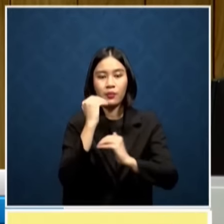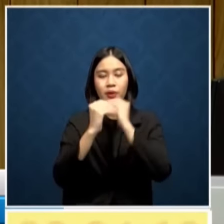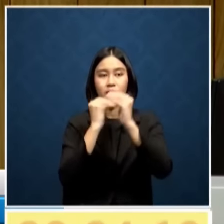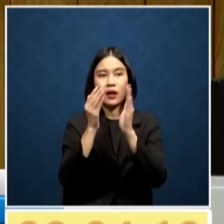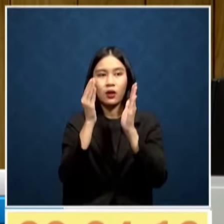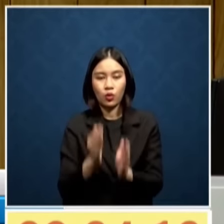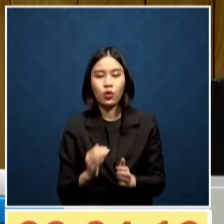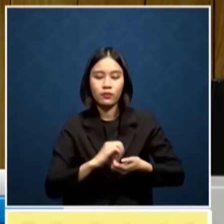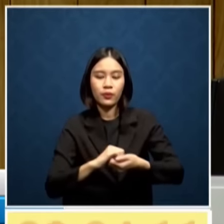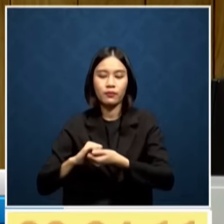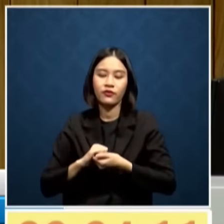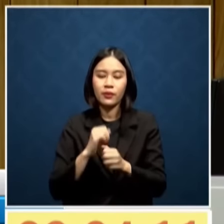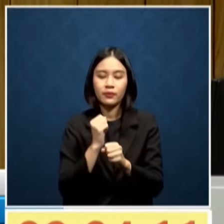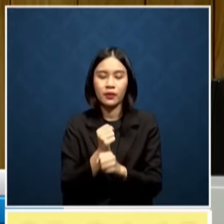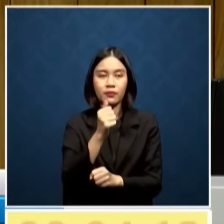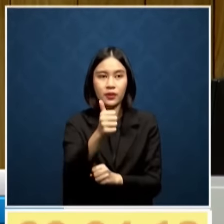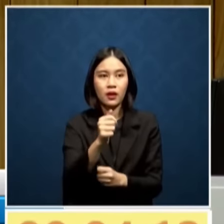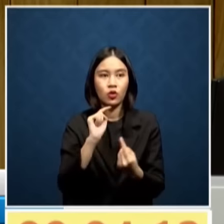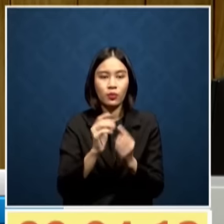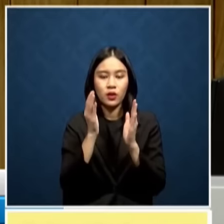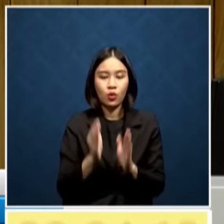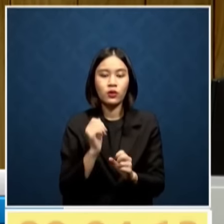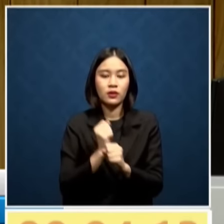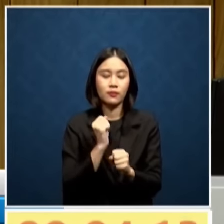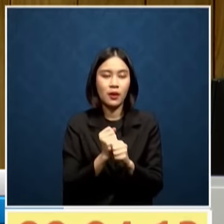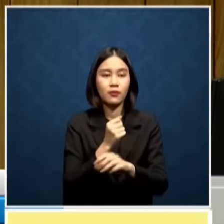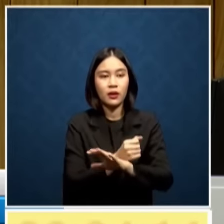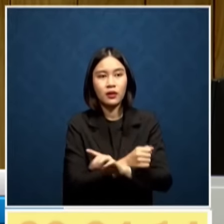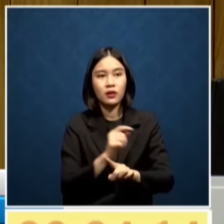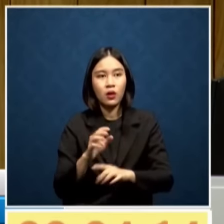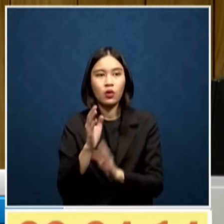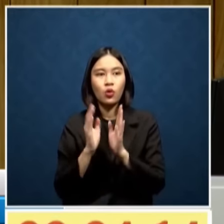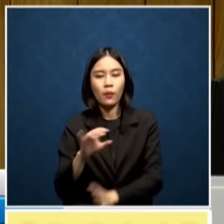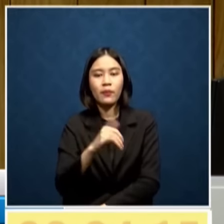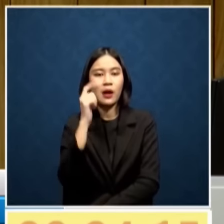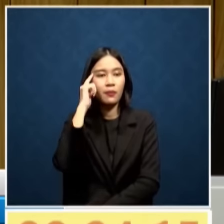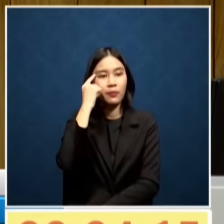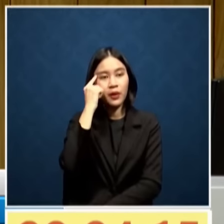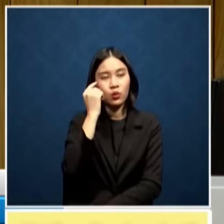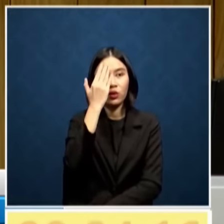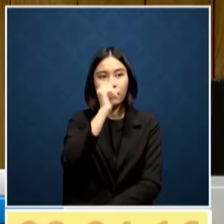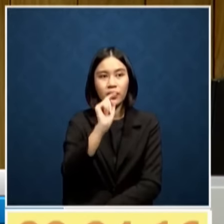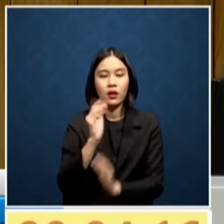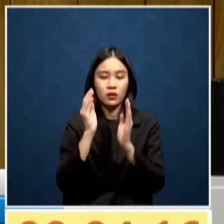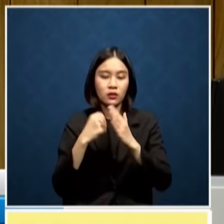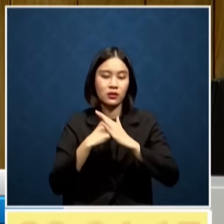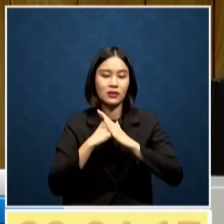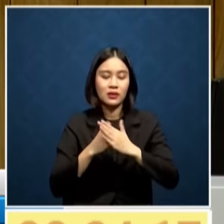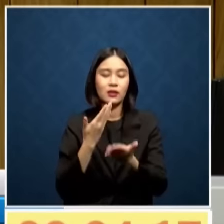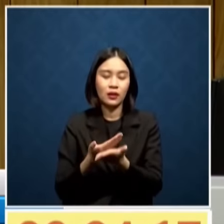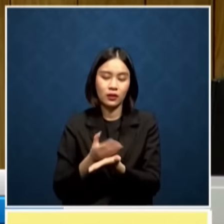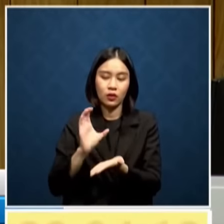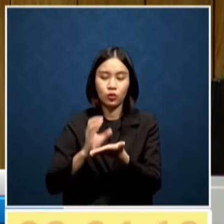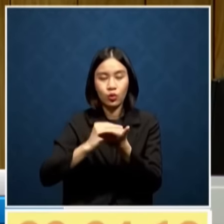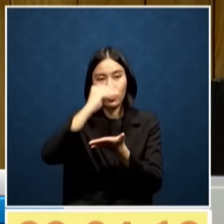าคนร่วมกับเขาได้ในการที่จะสร้างทรัพยากรมนุษย์ถ้าคนไม่ค่อยทราบนะครับตอนนี้เนี่ยทางจีนเนี่ยเขามีทุนการศึกษ